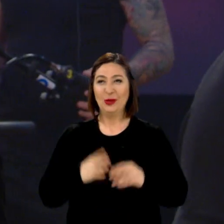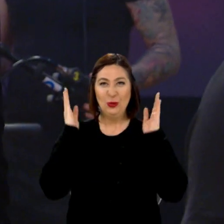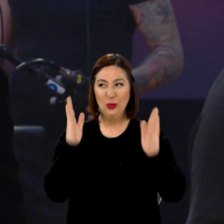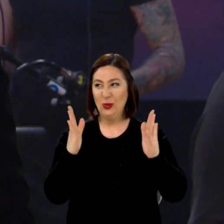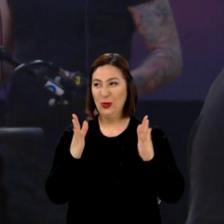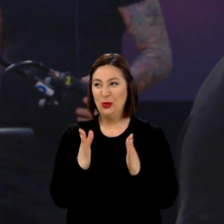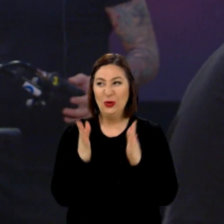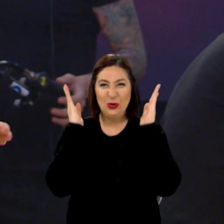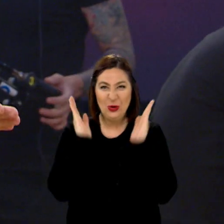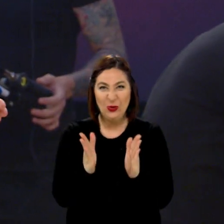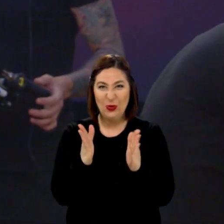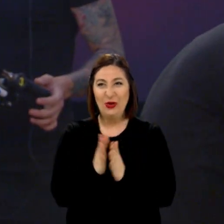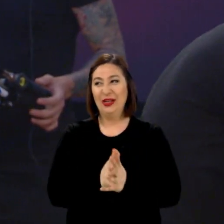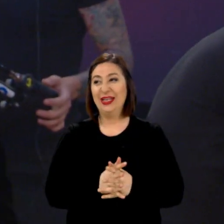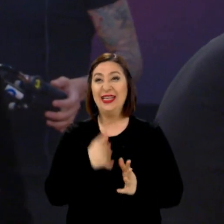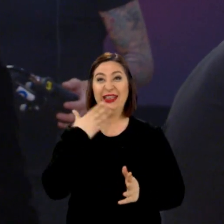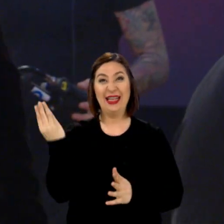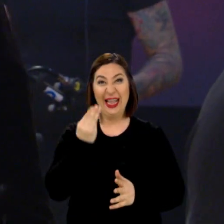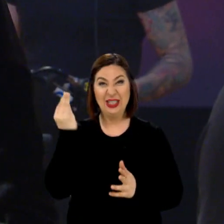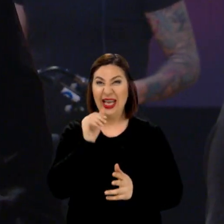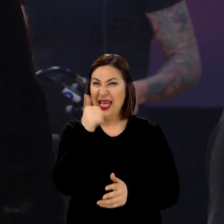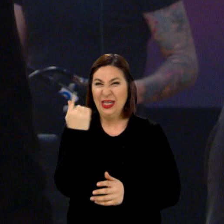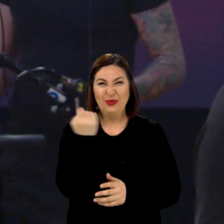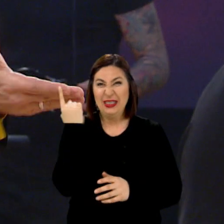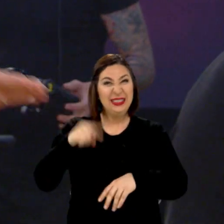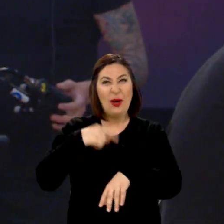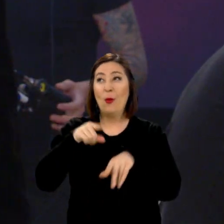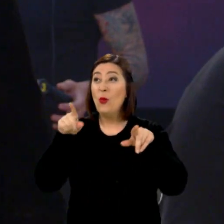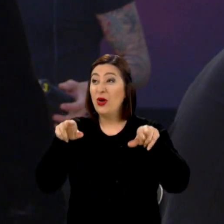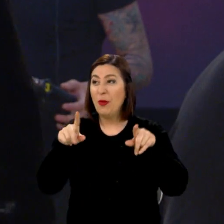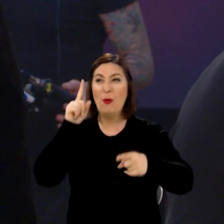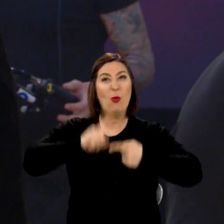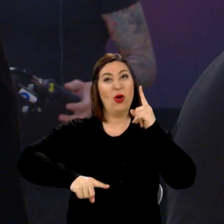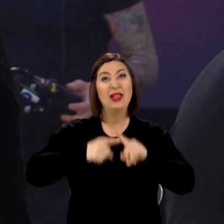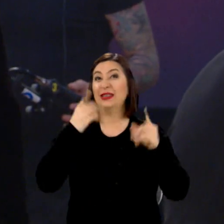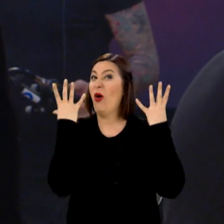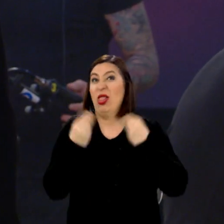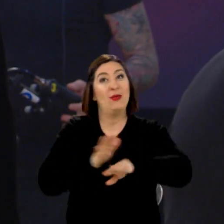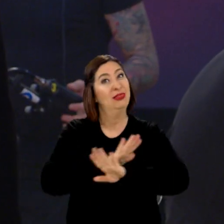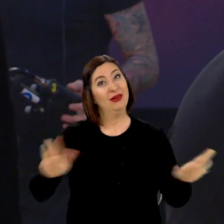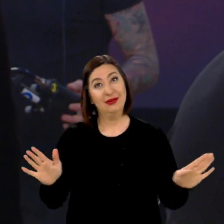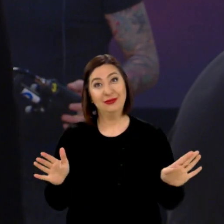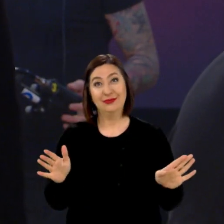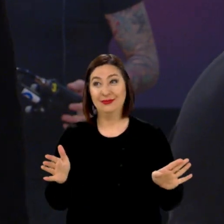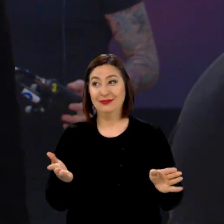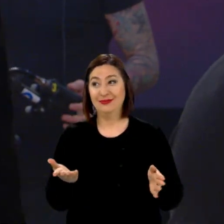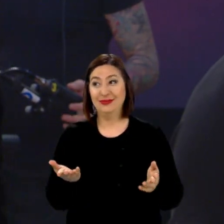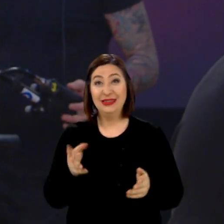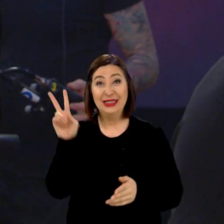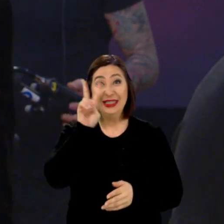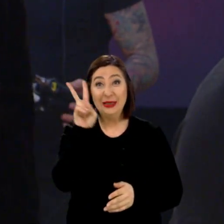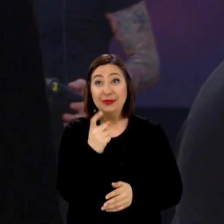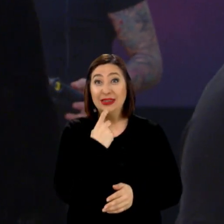Yuh! Yuh! Gençlik hiçbir zaman bu kadar politize olmadı.